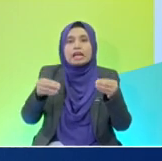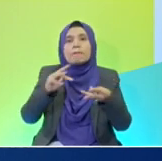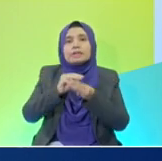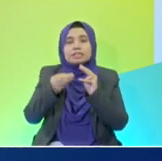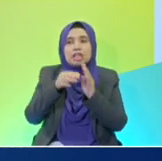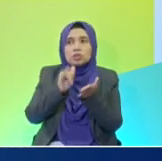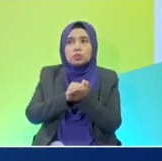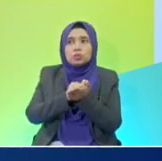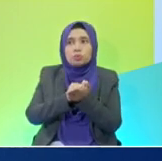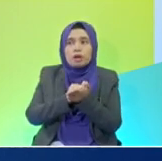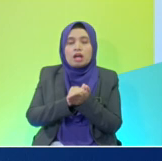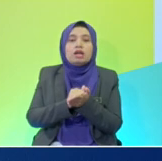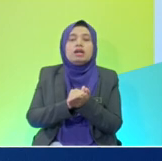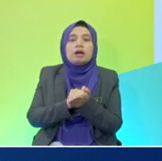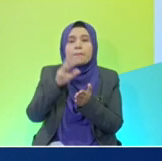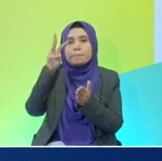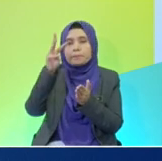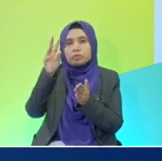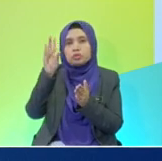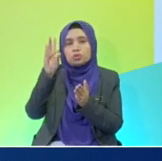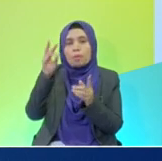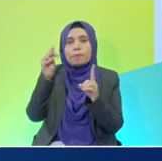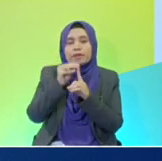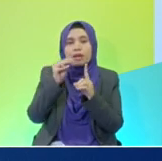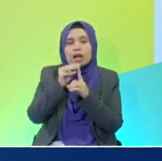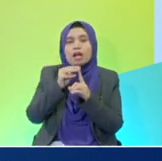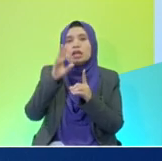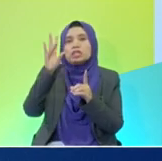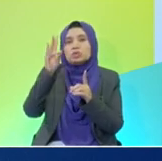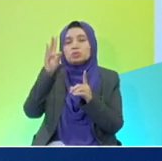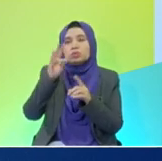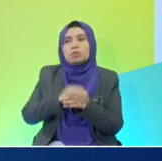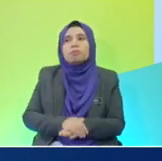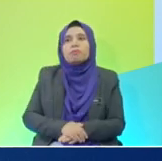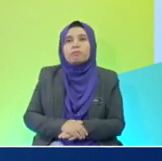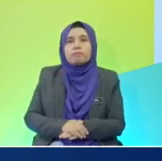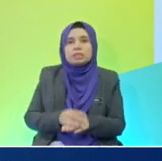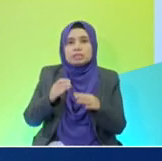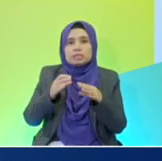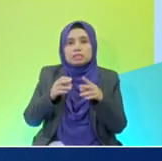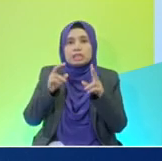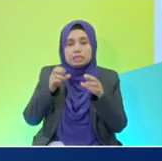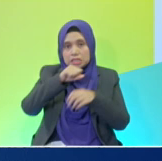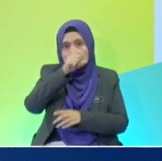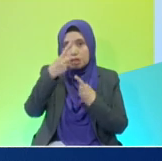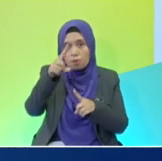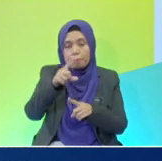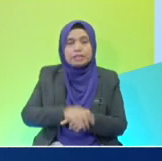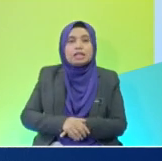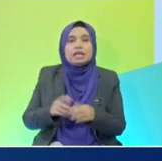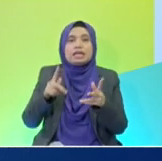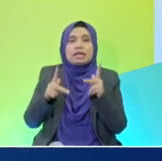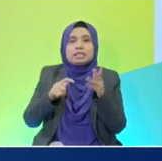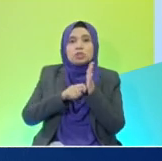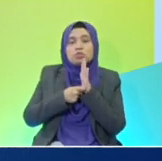maka berapa ini Oke kata kuncinya adalah kerja